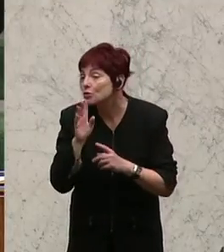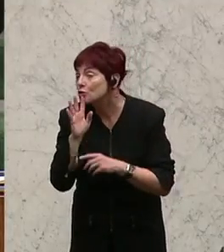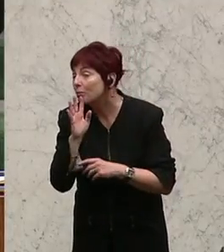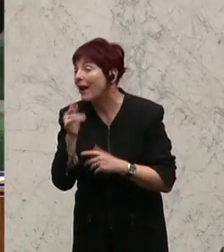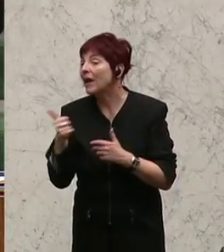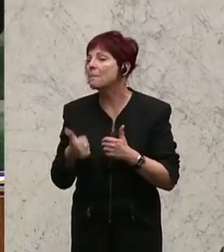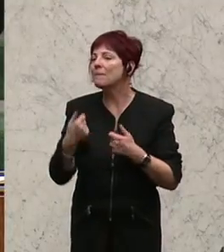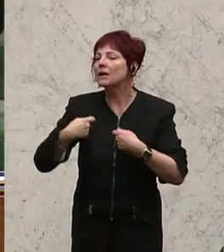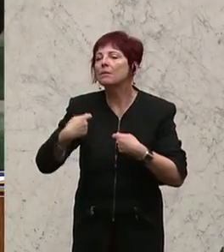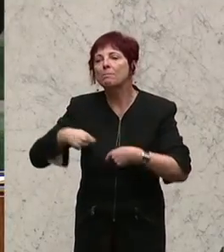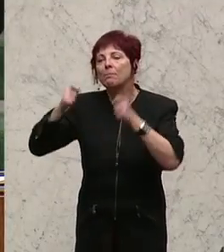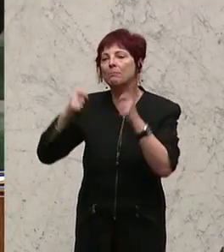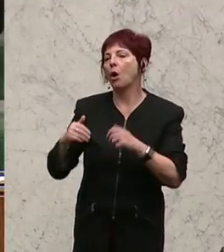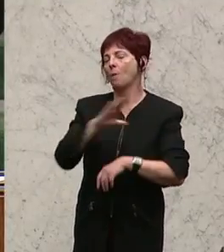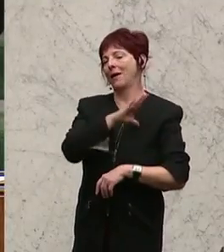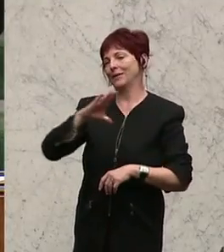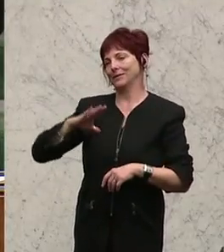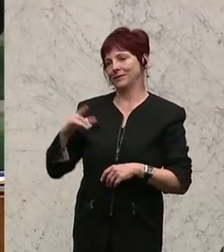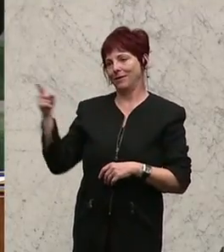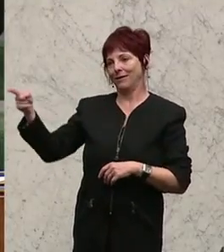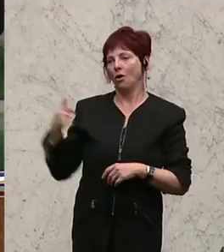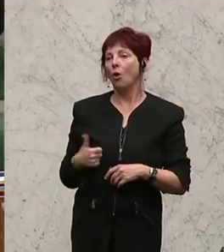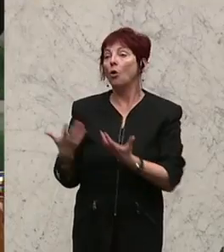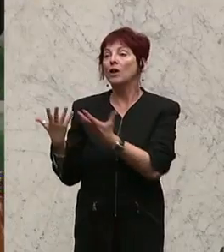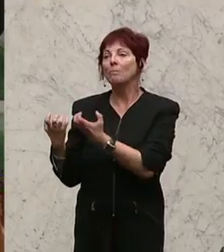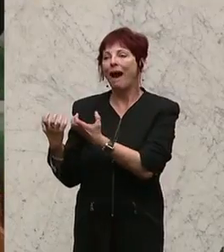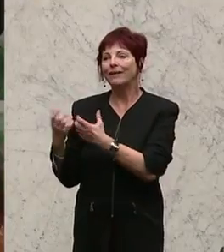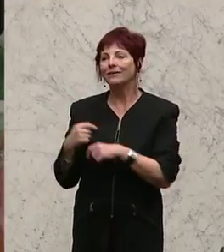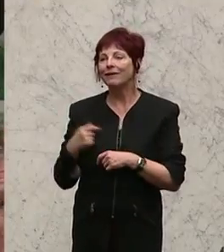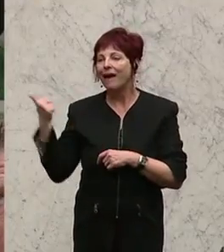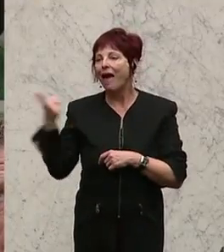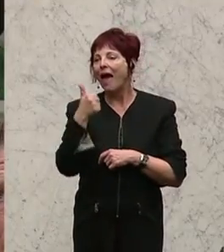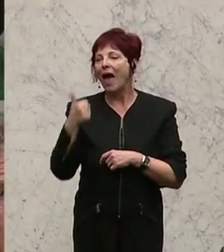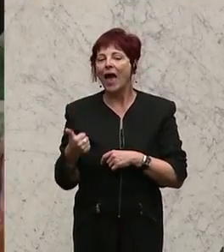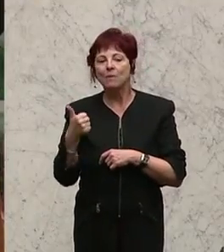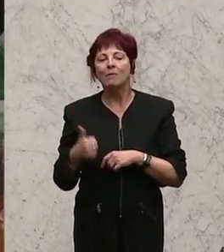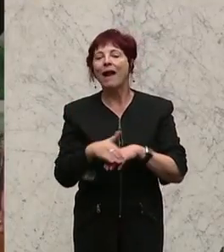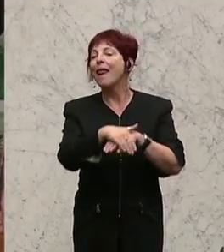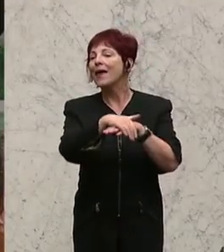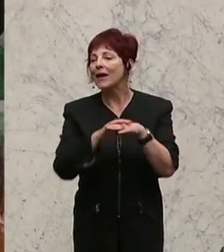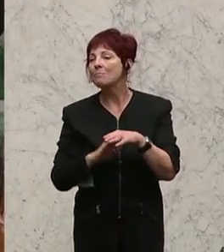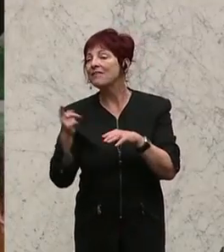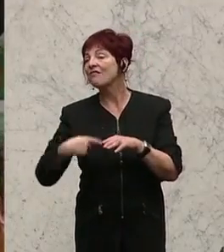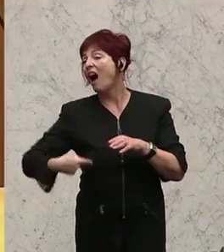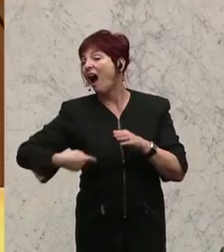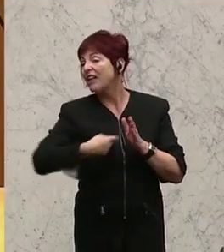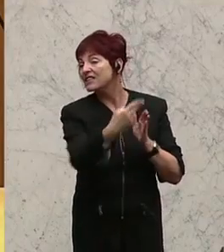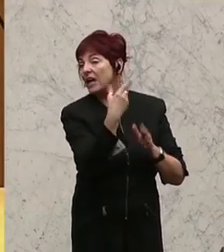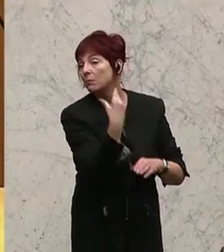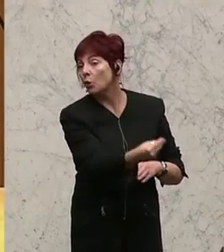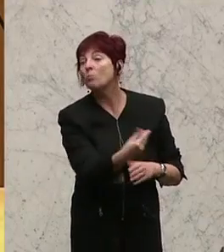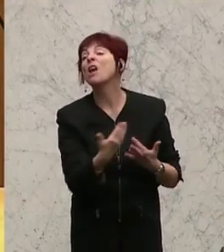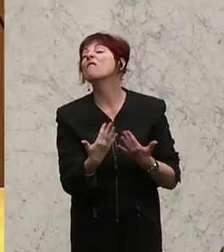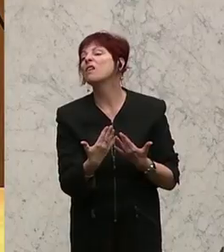Baumeister, wie es denn geht, der arme Gemeinde bei der Staatsanwaltschaft angezeigt hat, wie viele Aufträge er noch kriegt. Das sind die